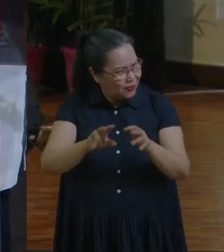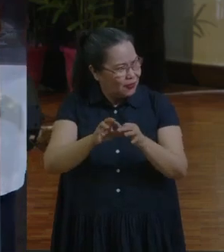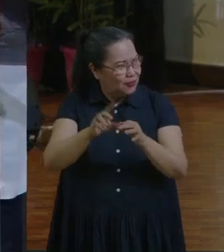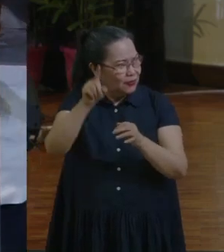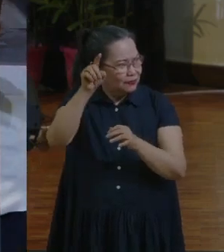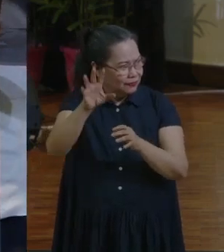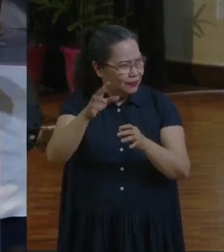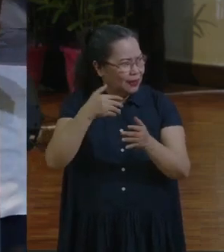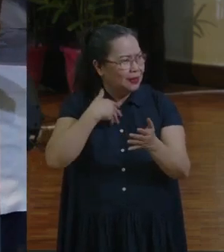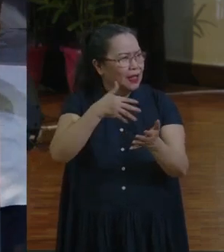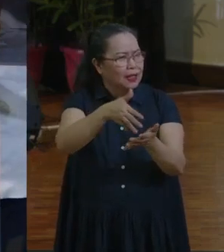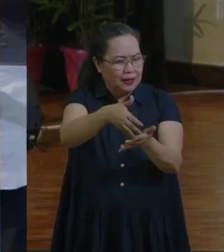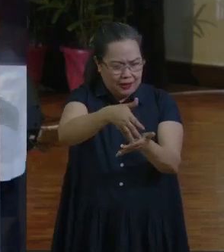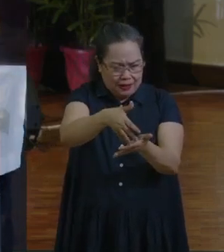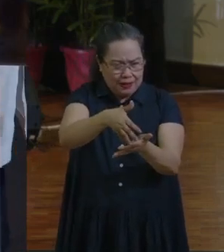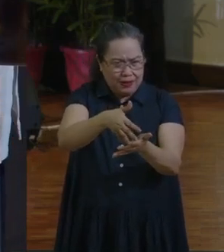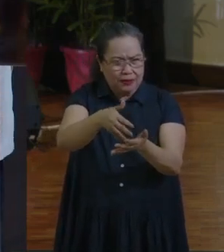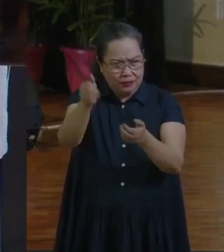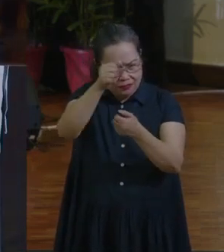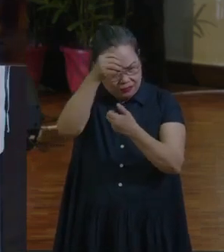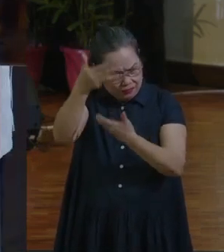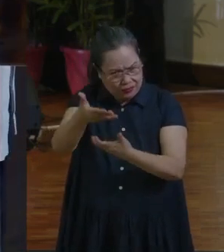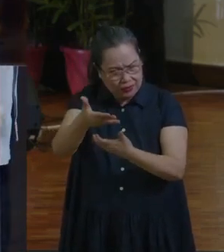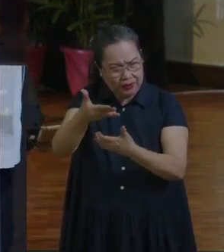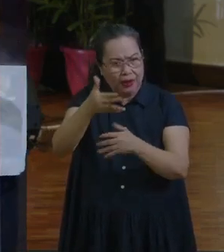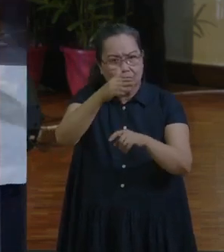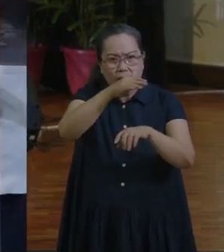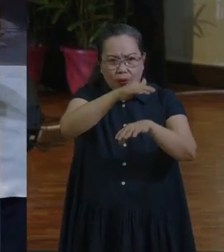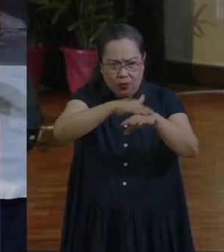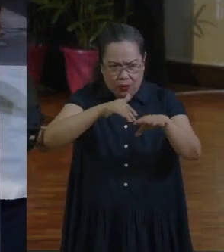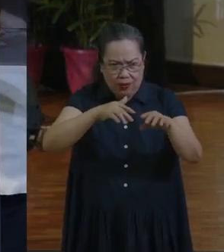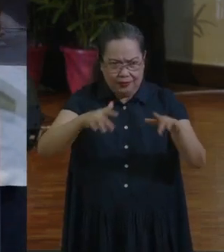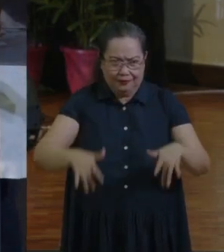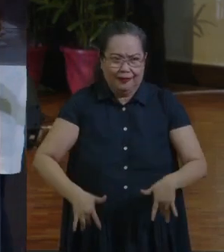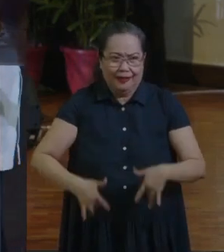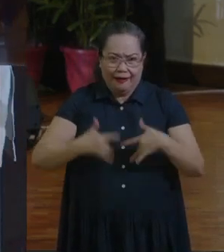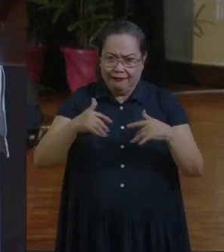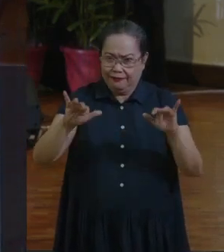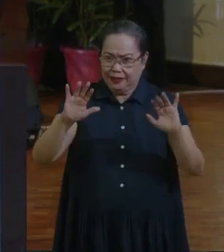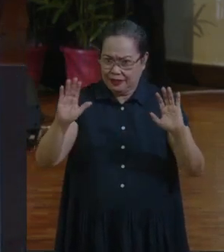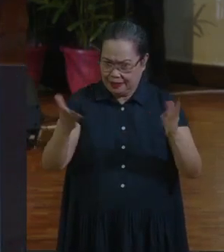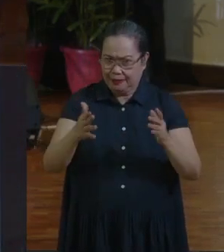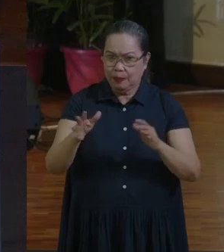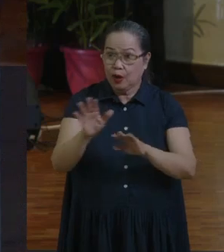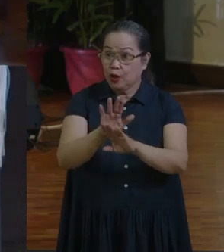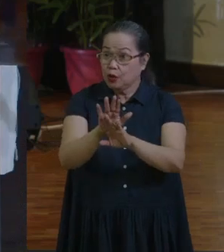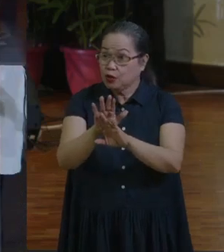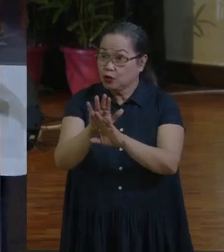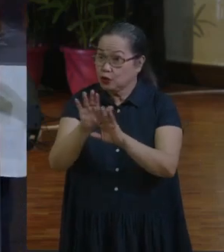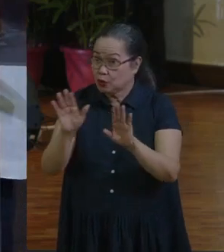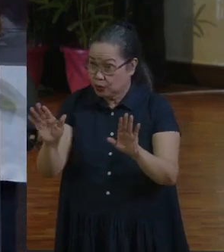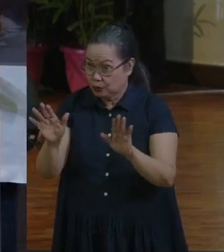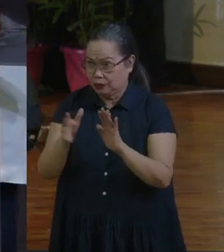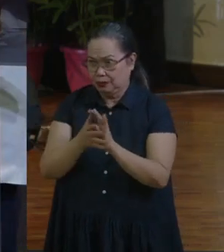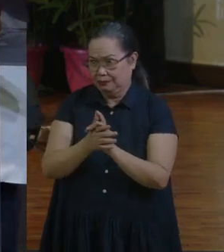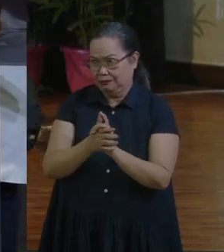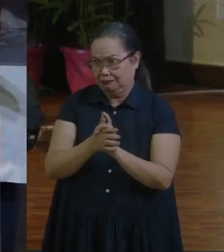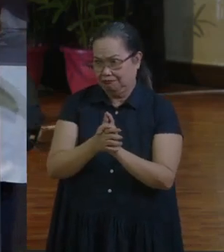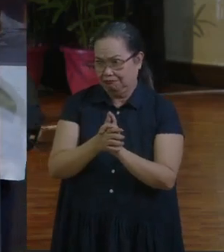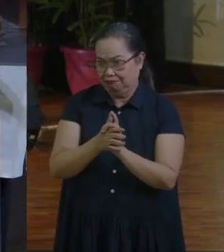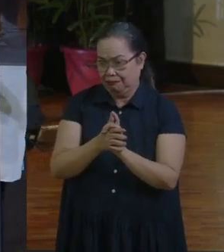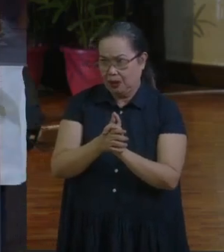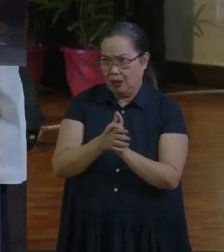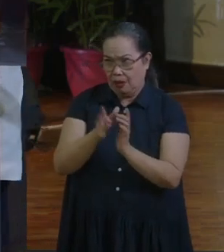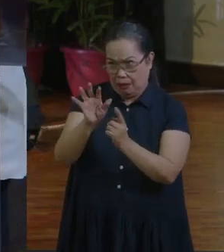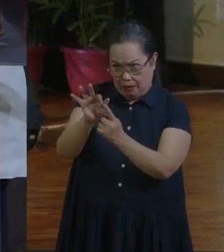sa kanilang pagtupad ng kanyang pagtawag sa kanilang buhay. Huwag nating bukod